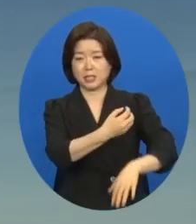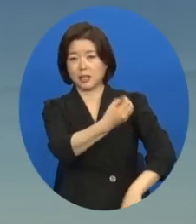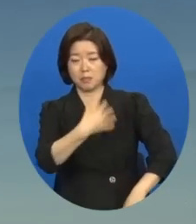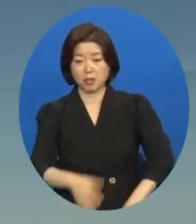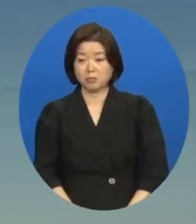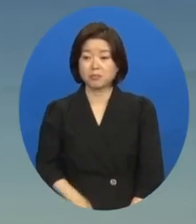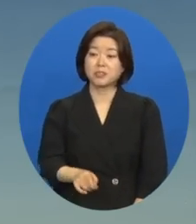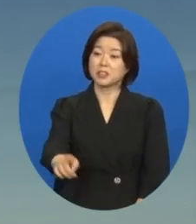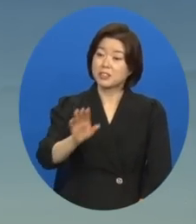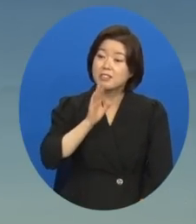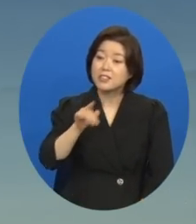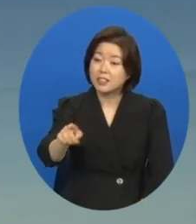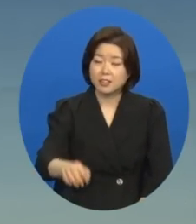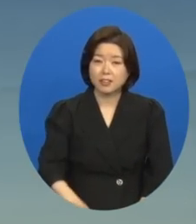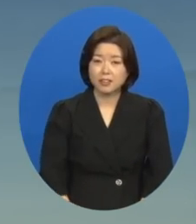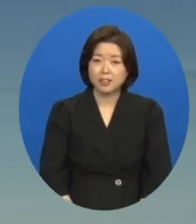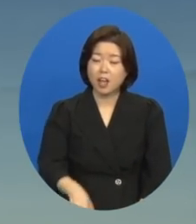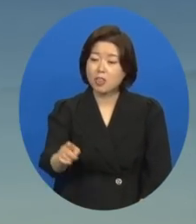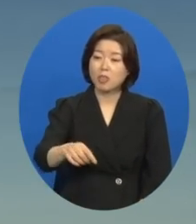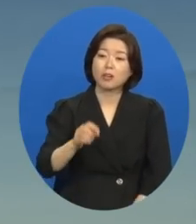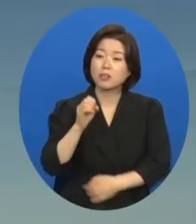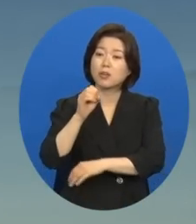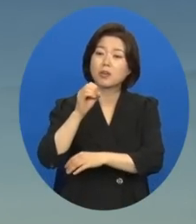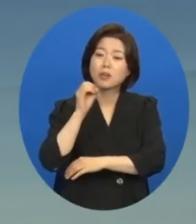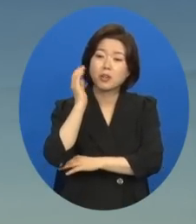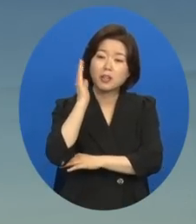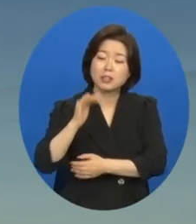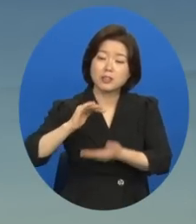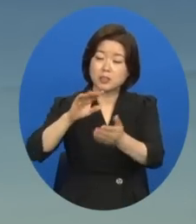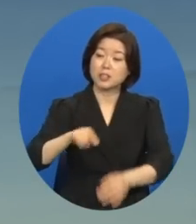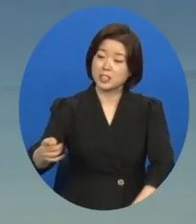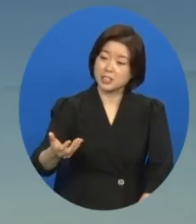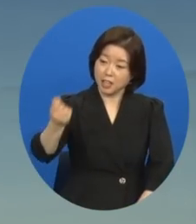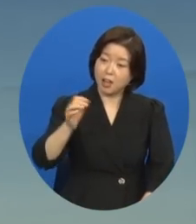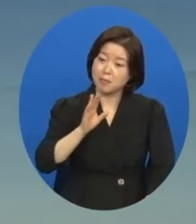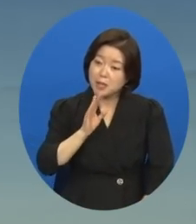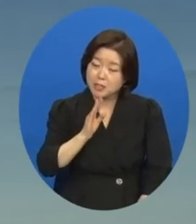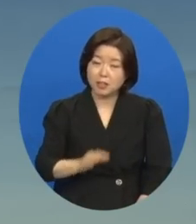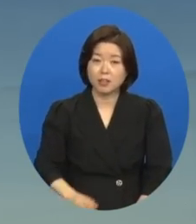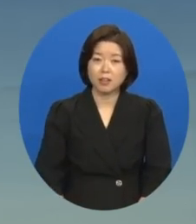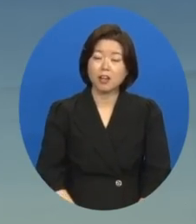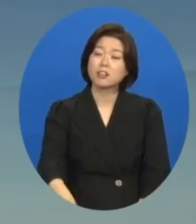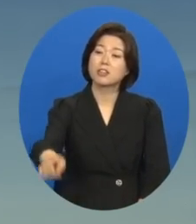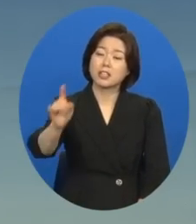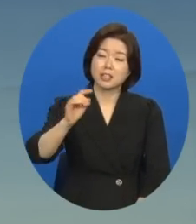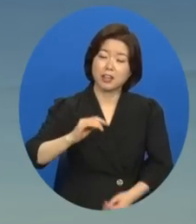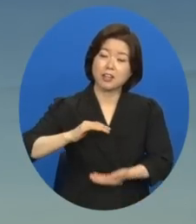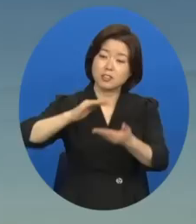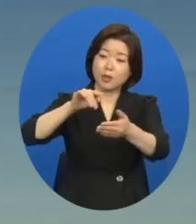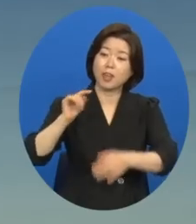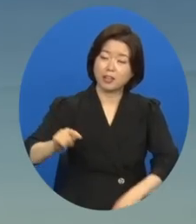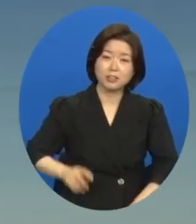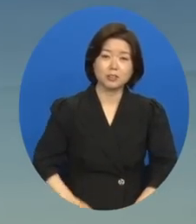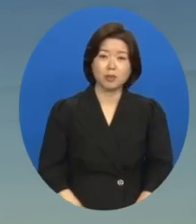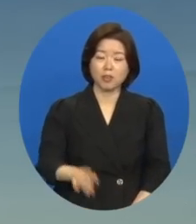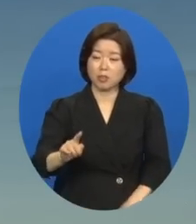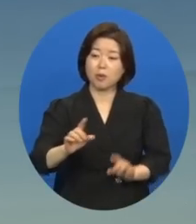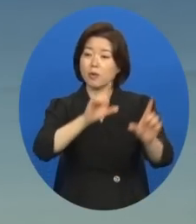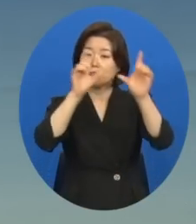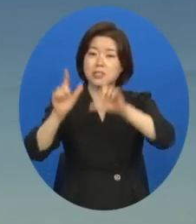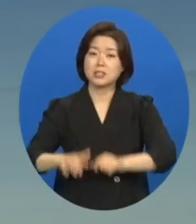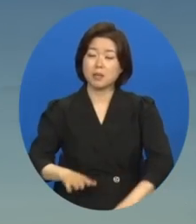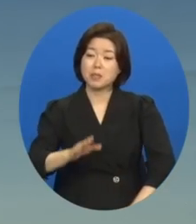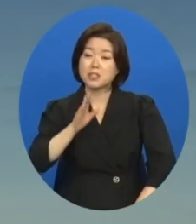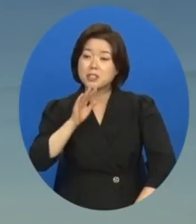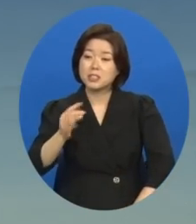진짜야? 너 네가 전한 그거 너 거 맞아? 너 네가 전한 거 그거 너 삶에